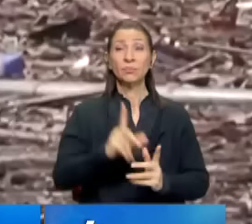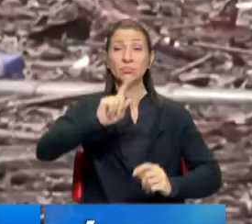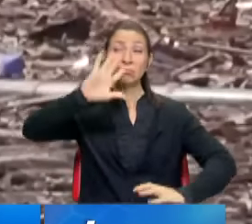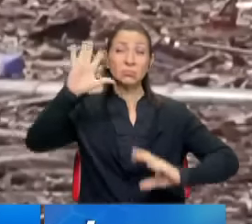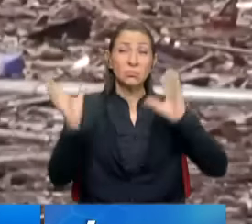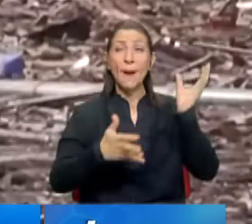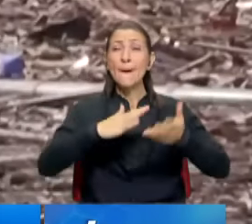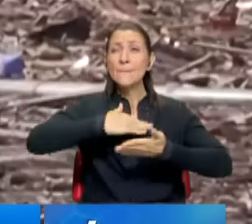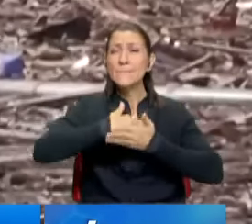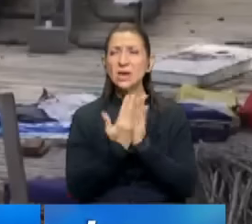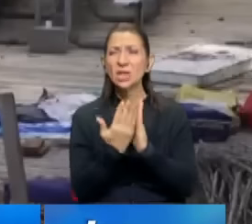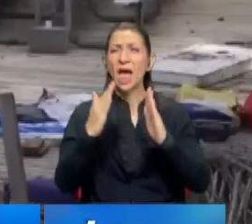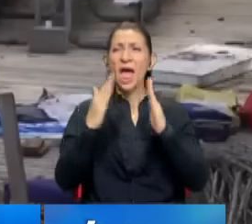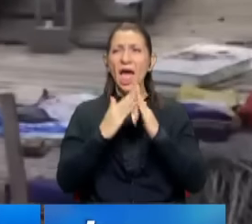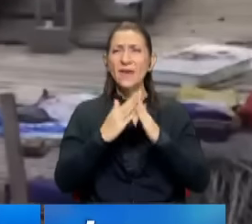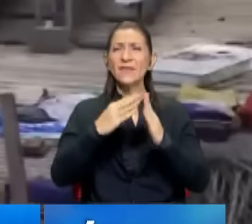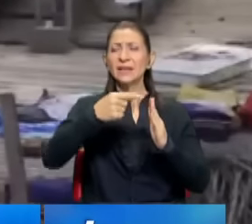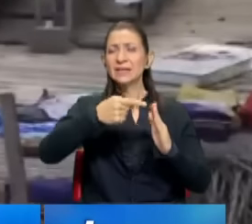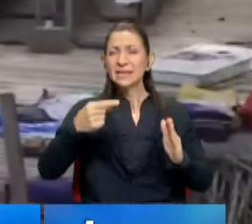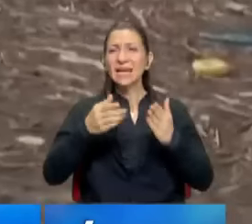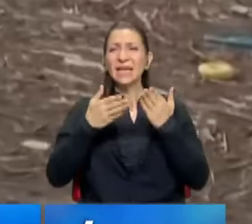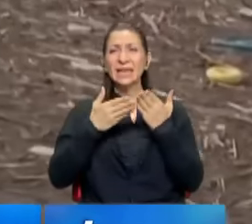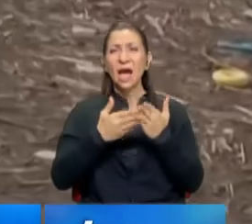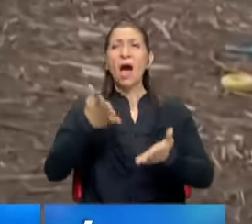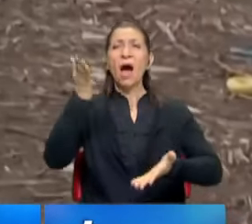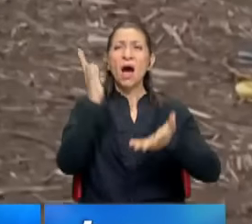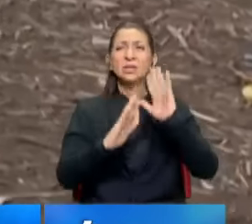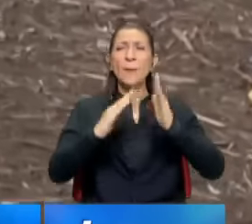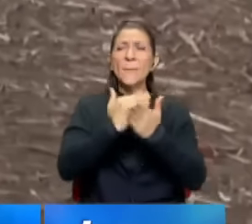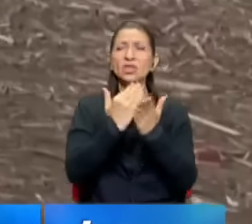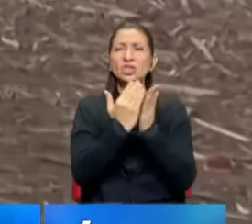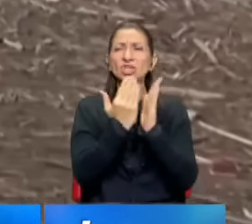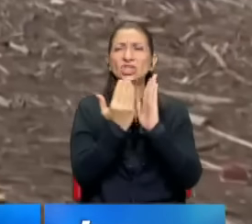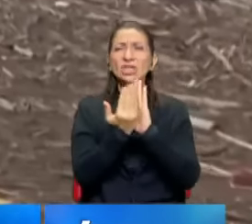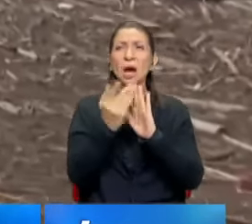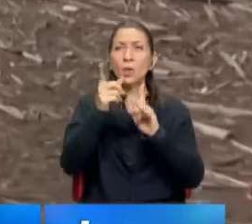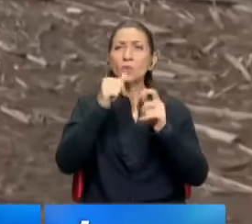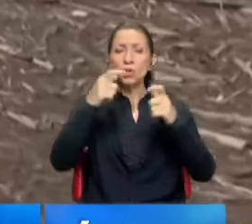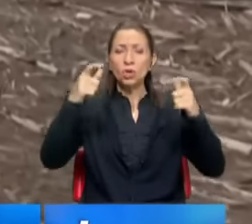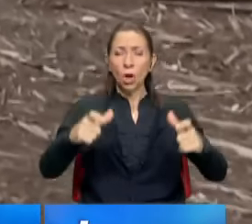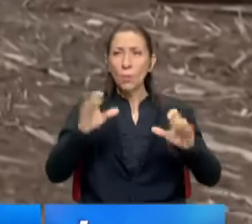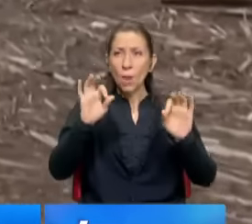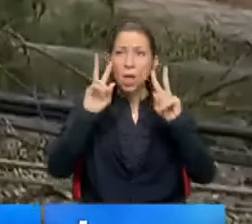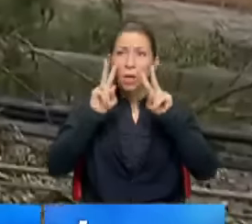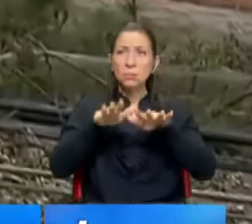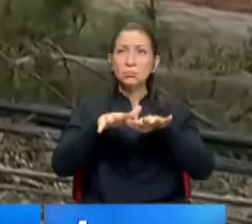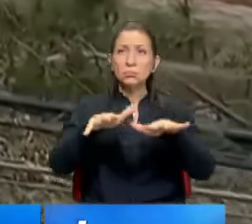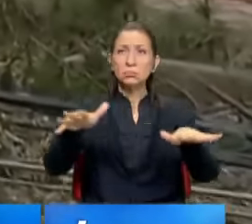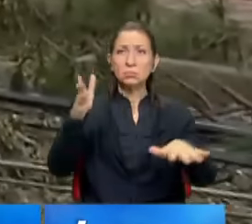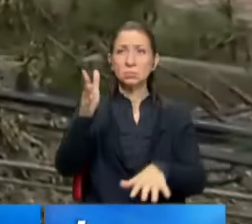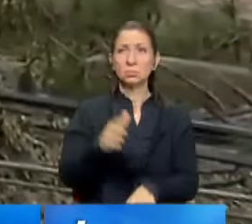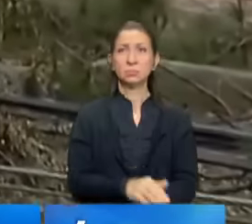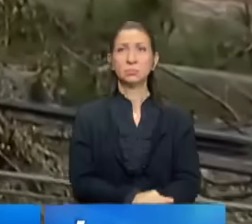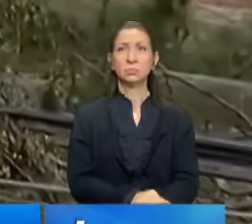Kasırganın parçaladığı evlerin, kulübelerin, teknelerin, ağaçların parçaları Kuzey Carolina'da gölün üzerinde böyle yayıldı.